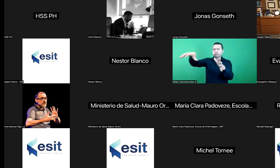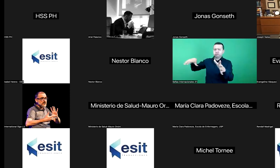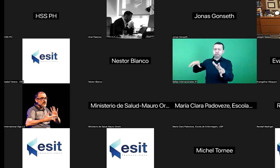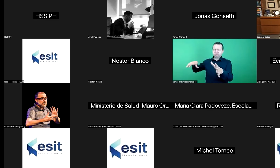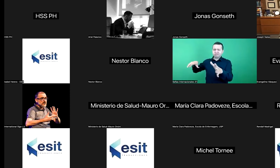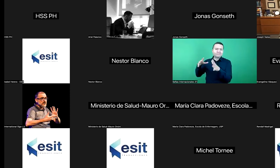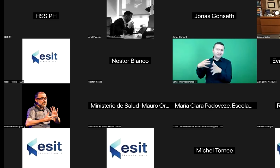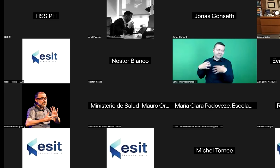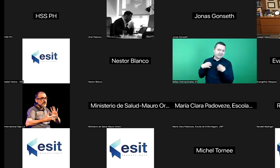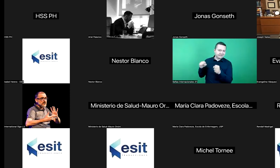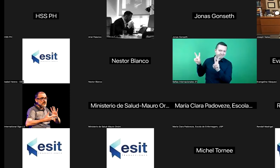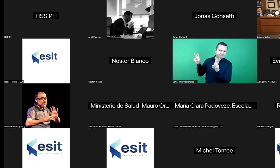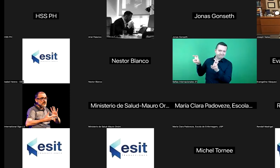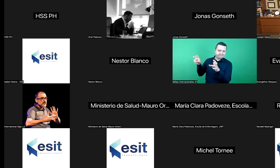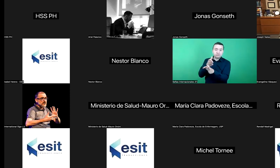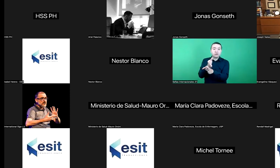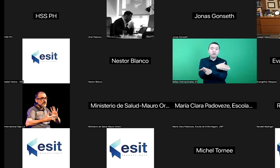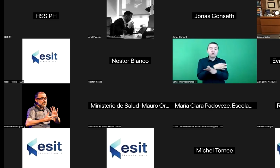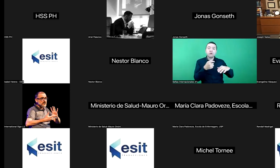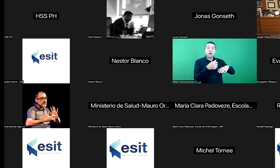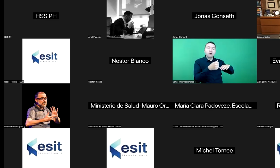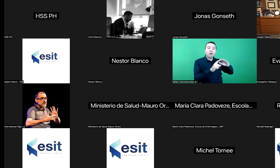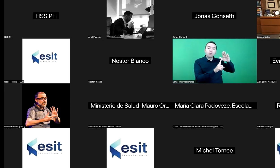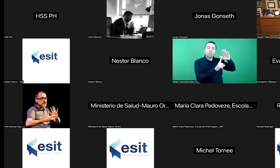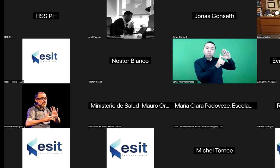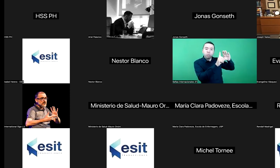sont dans une position